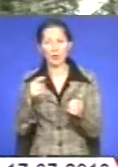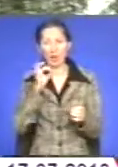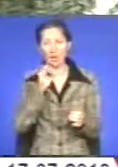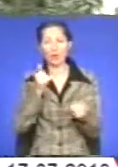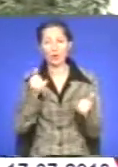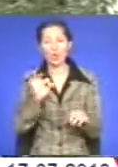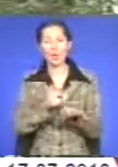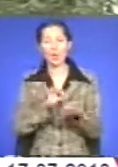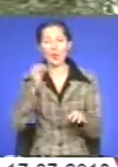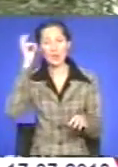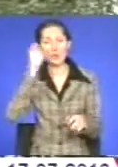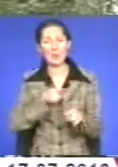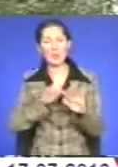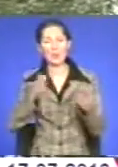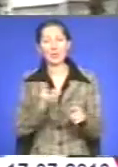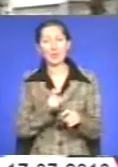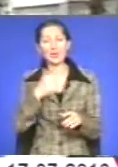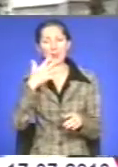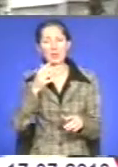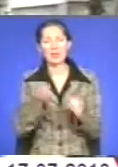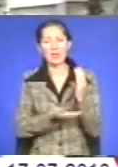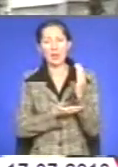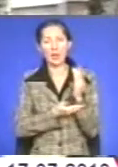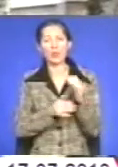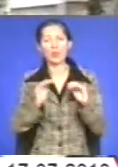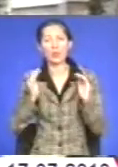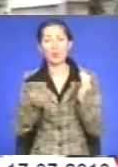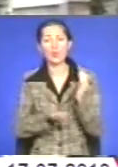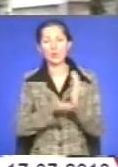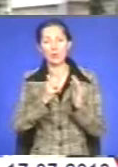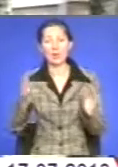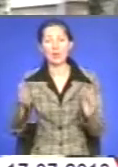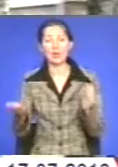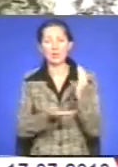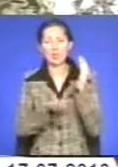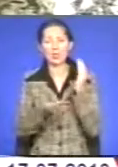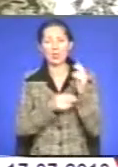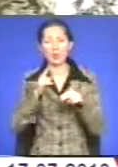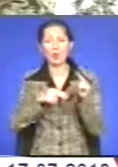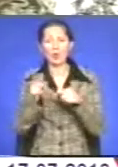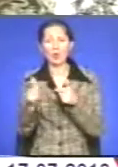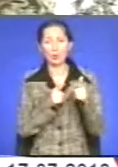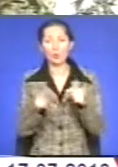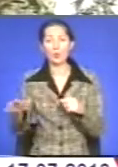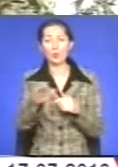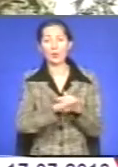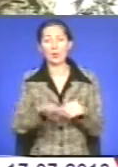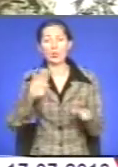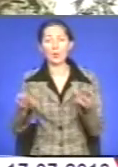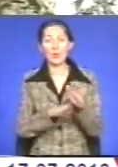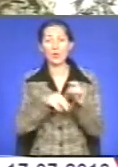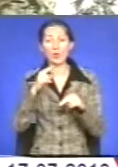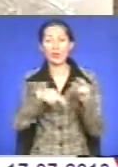ті події. Більше 50 дерев у сквері біля храму зрізали будівельники, готуючи майданчик під будівництво